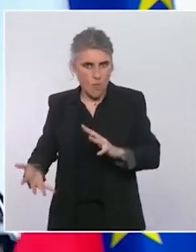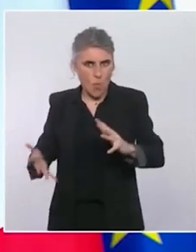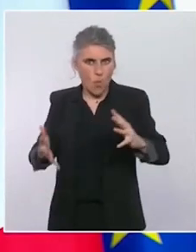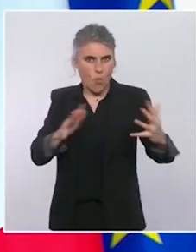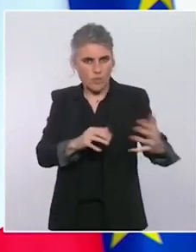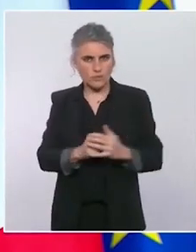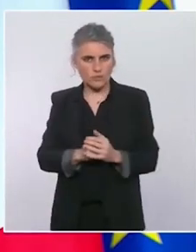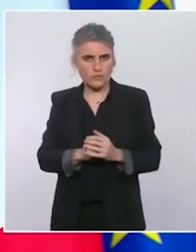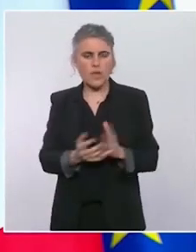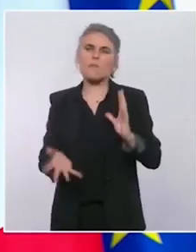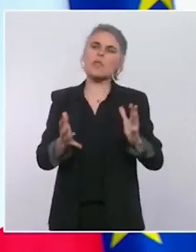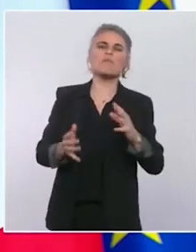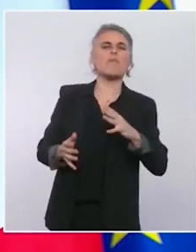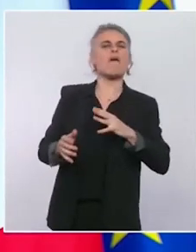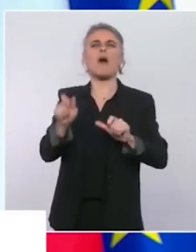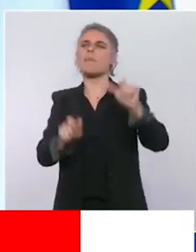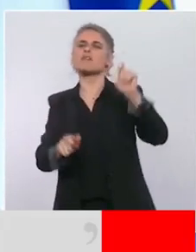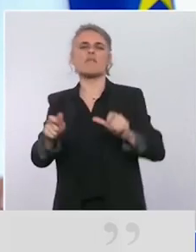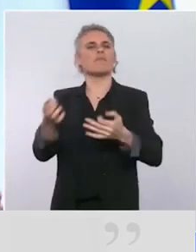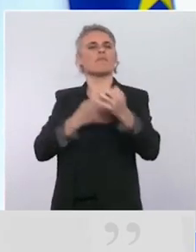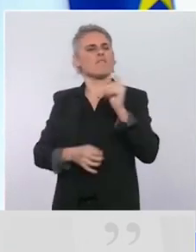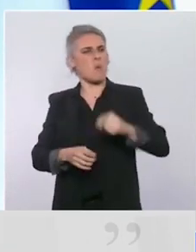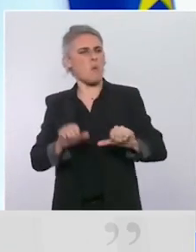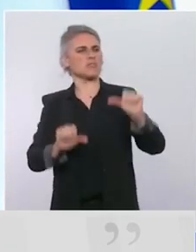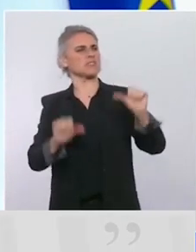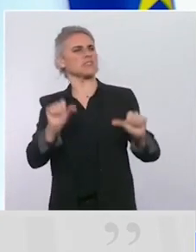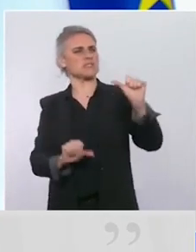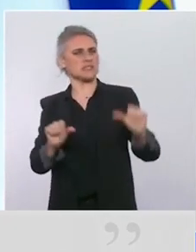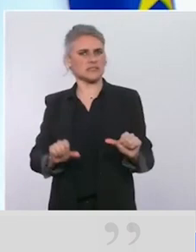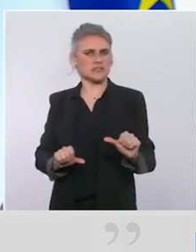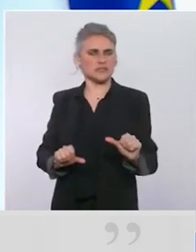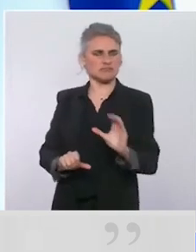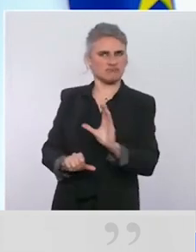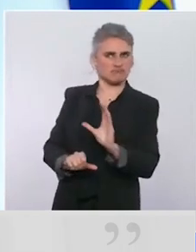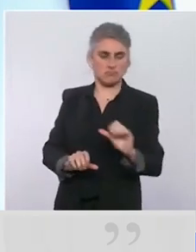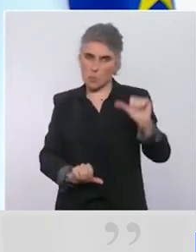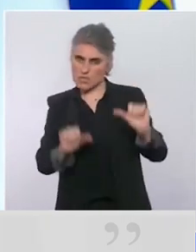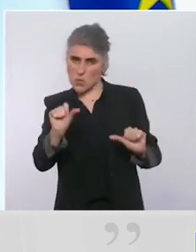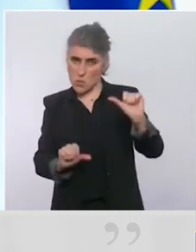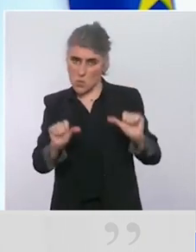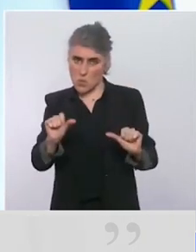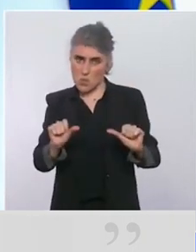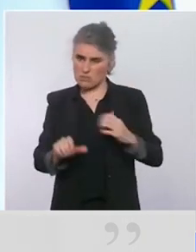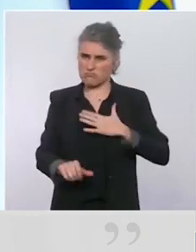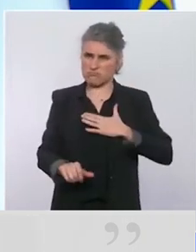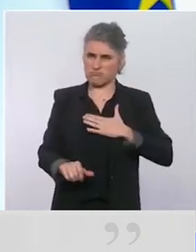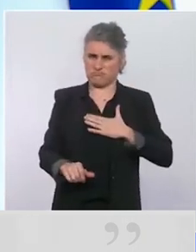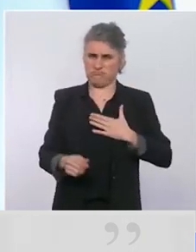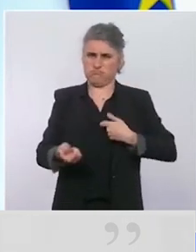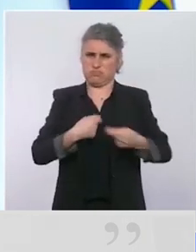Beaucoup voudraient nous inciter à rentrer dans une compétition. C'est la première voie. Une compétition que je considère pour ma part